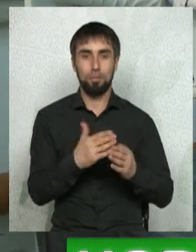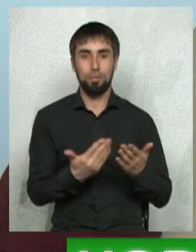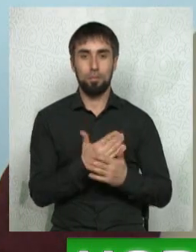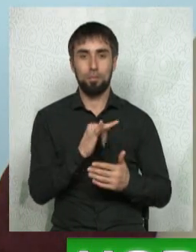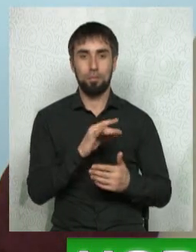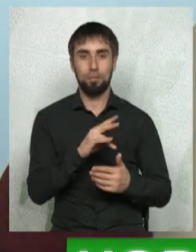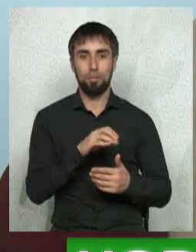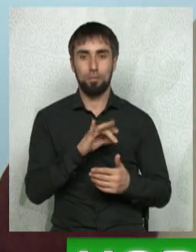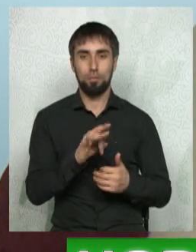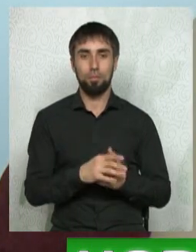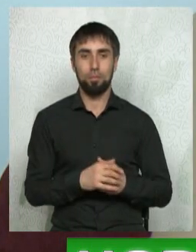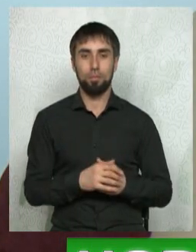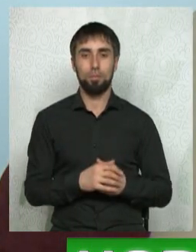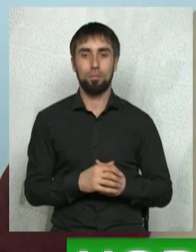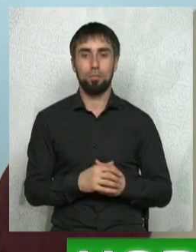инвентарем. Не было